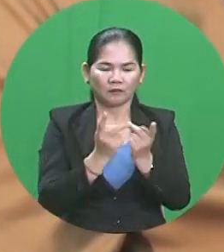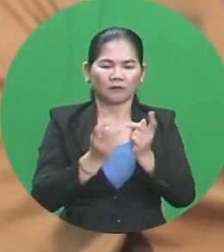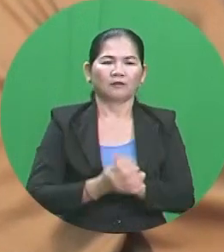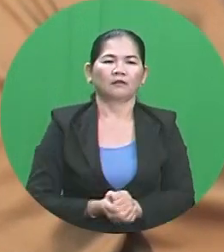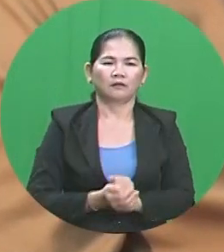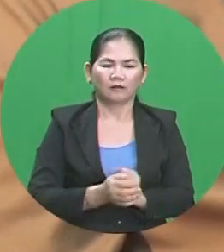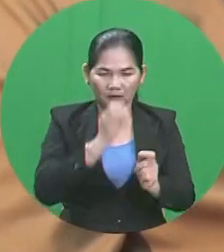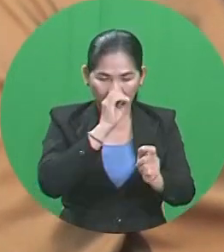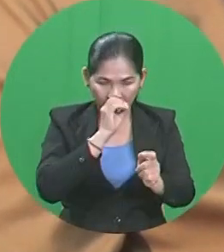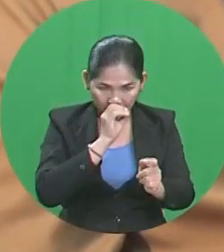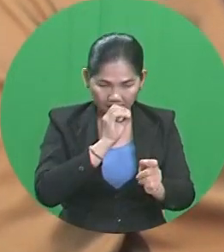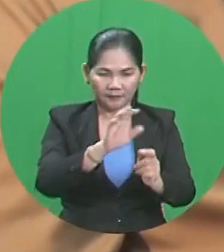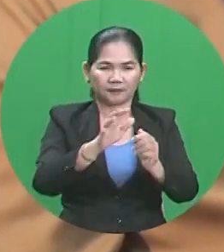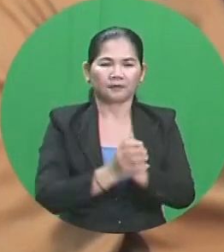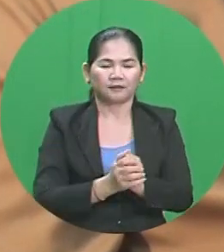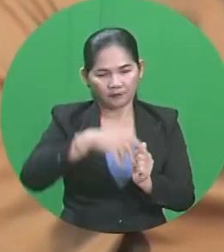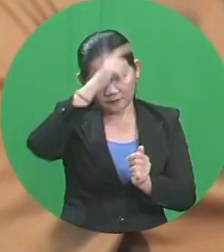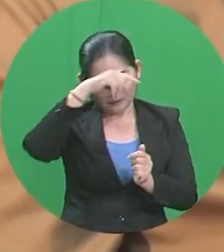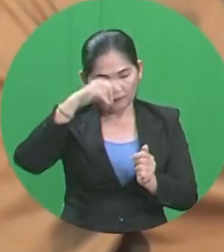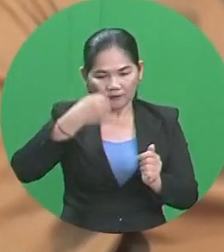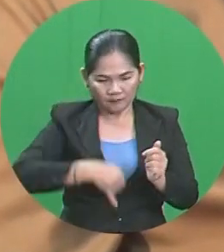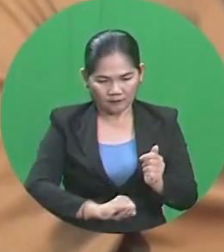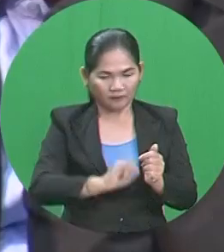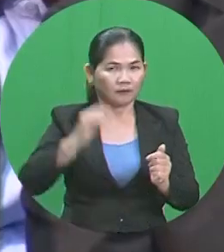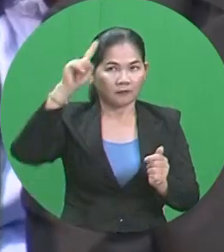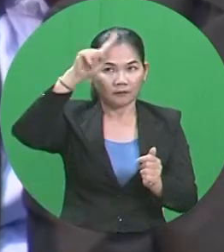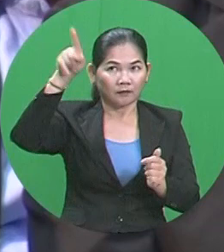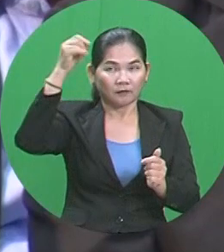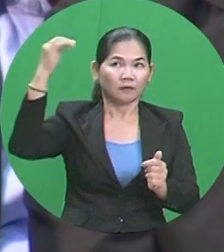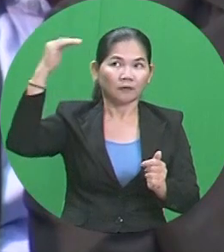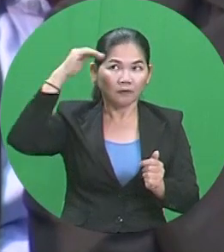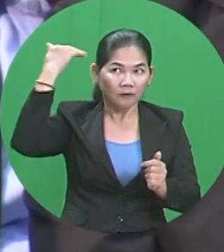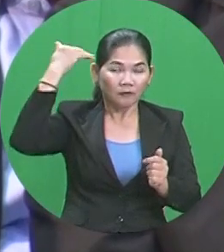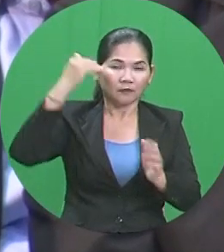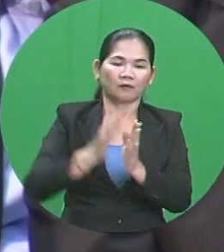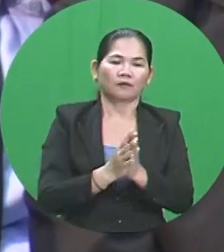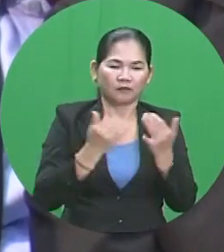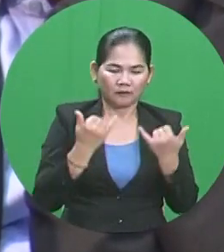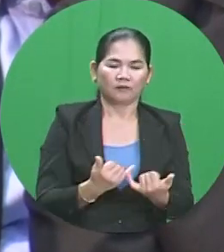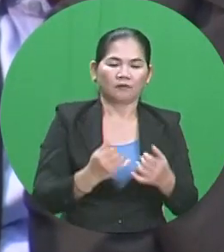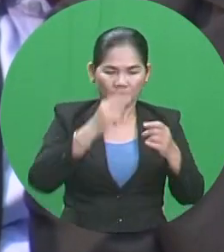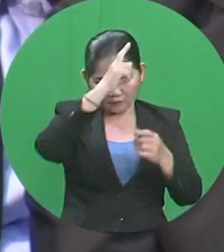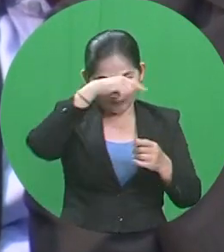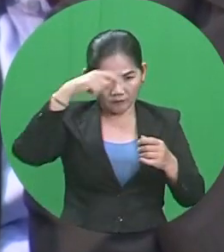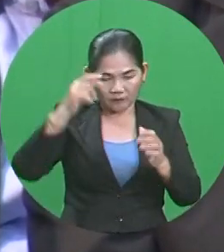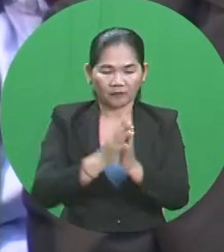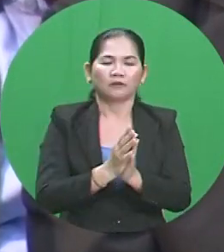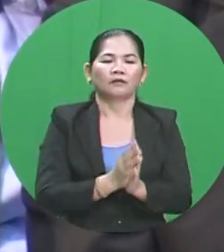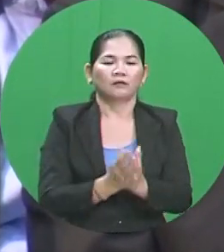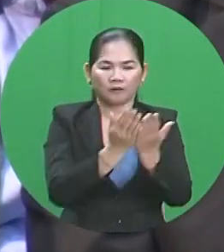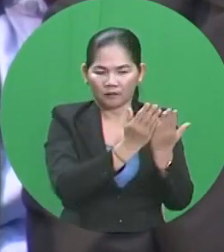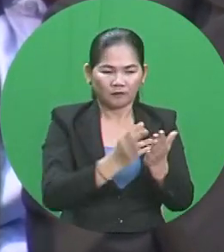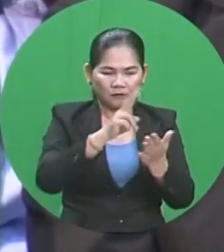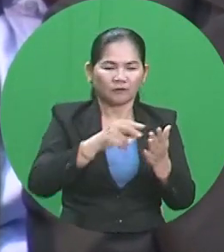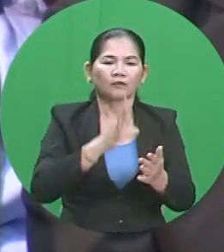សូមជម្រាបថារឿងកូនប្រុសក្រោមពន្លឺព្រះច័ន្ទពេញបរមី កន្លងមករឿងនេះត្រូវបានតាក់តែងនិពន្ធជា